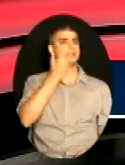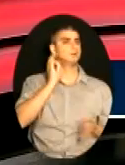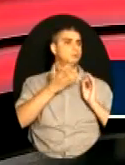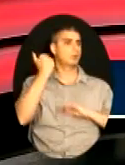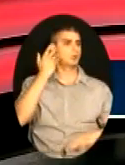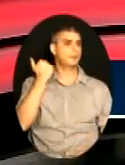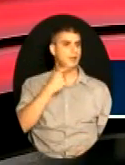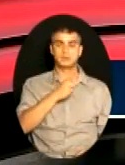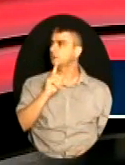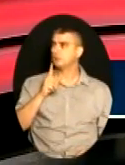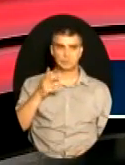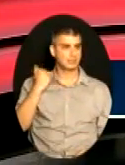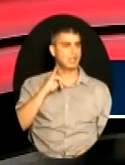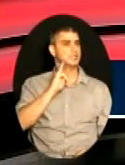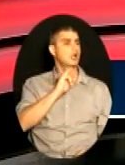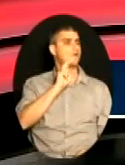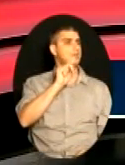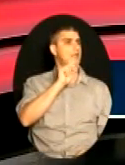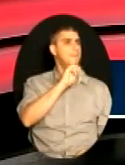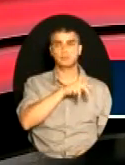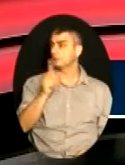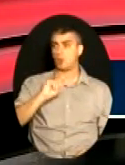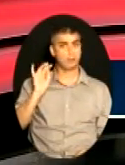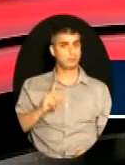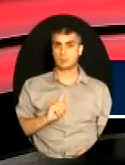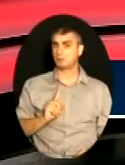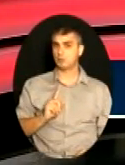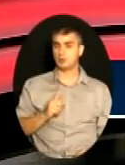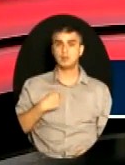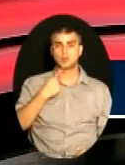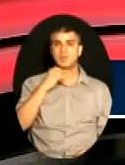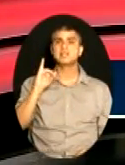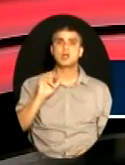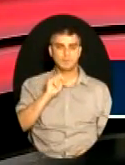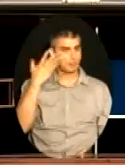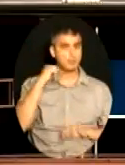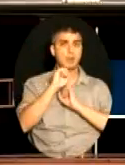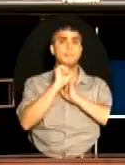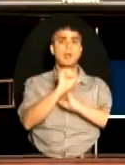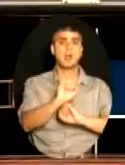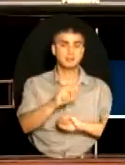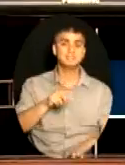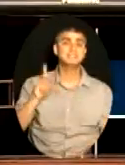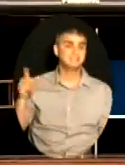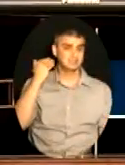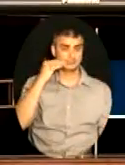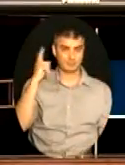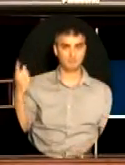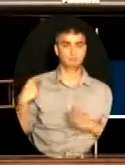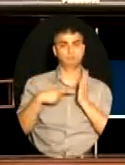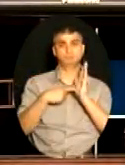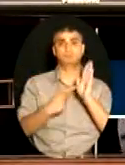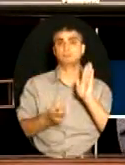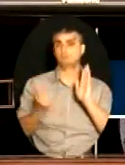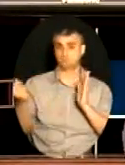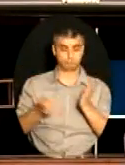היה... היא לא התנגדה. אני אומר לך שיעקב נאמן היה בעד. זה הובל בפניה